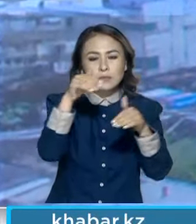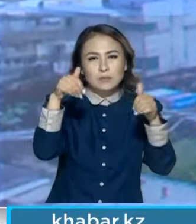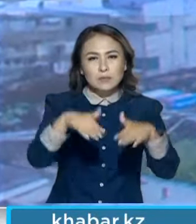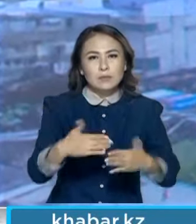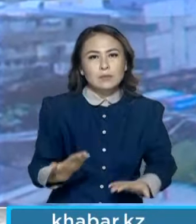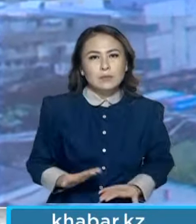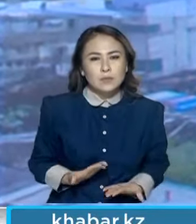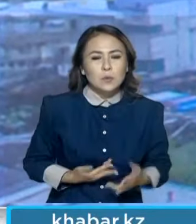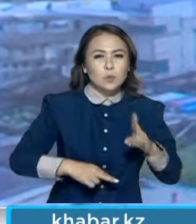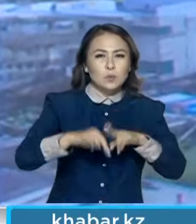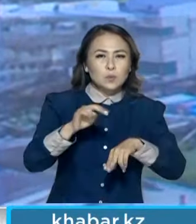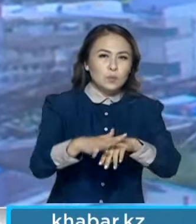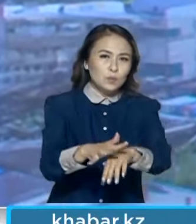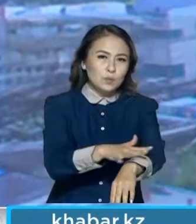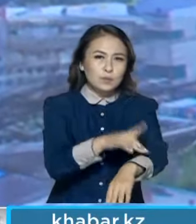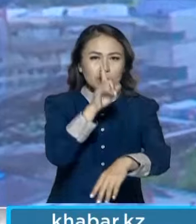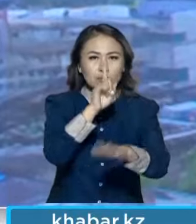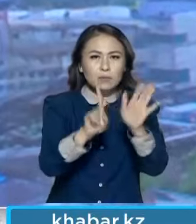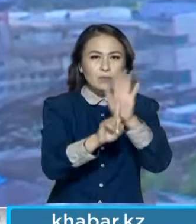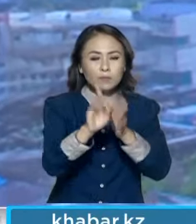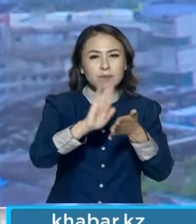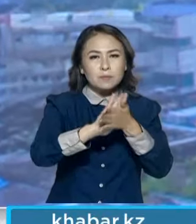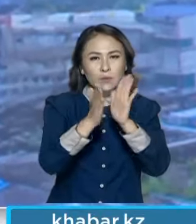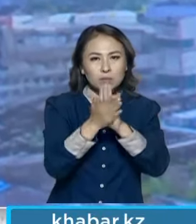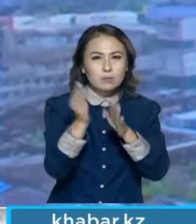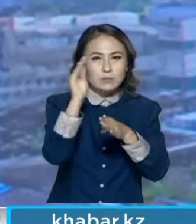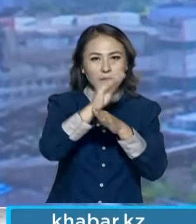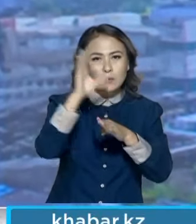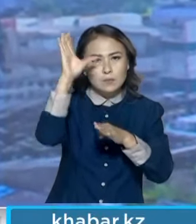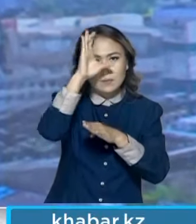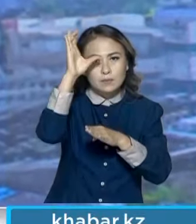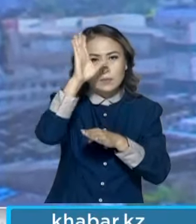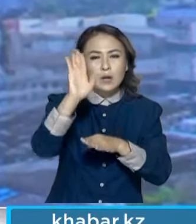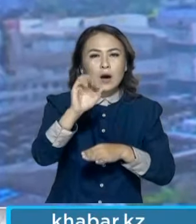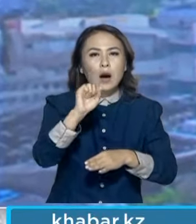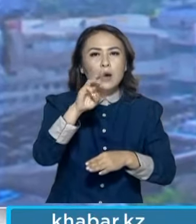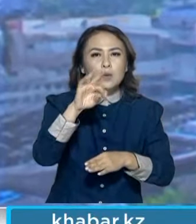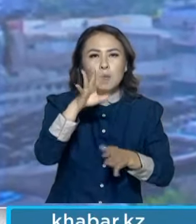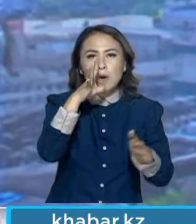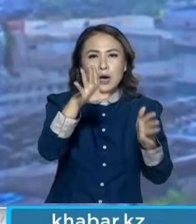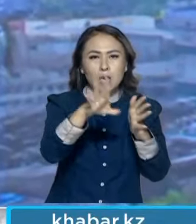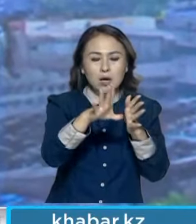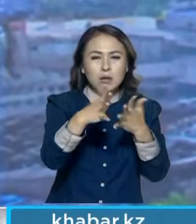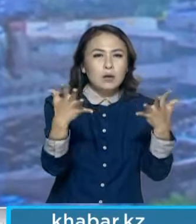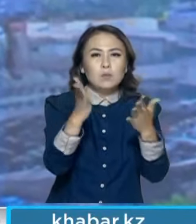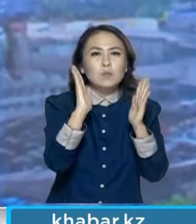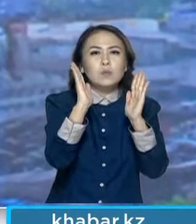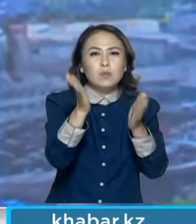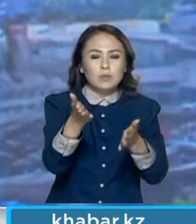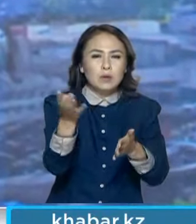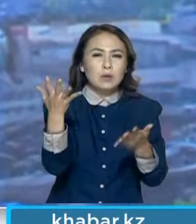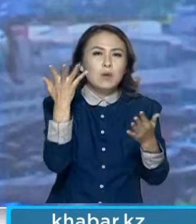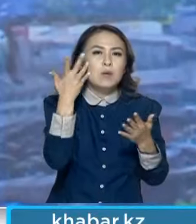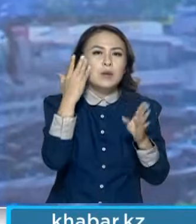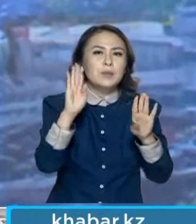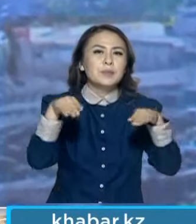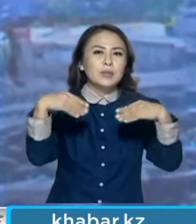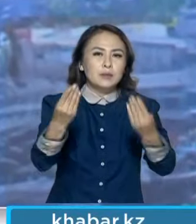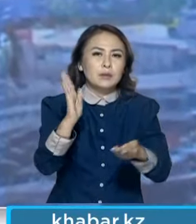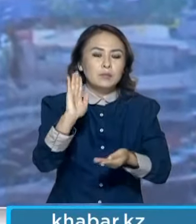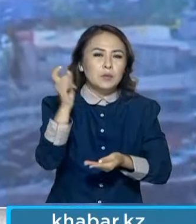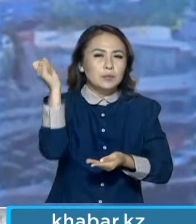таңдау жасап, құрылысты көп ұзатпай бастайтын болып келісті. Сонымен Өзбекстанда салынатын атом электростанциясы қандай болмақ және қашан